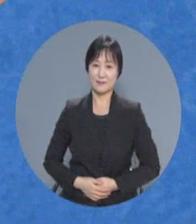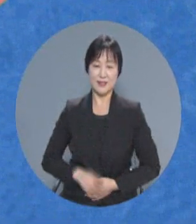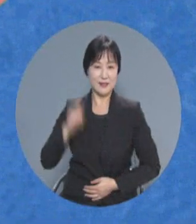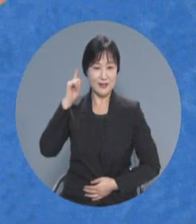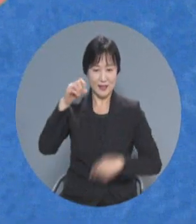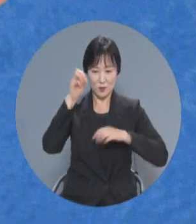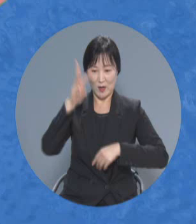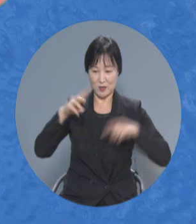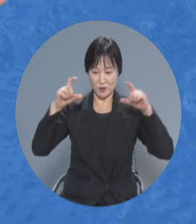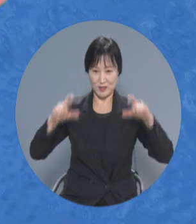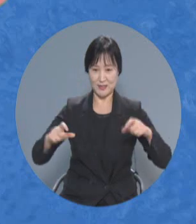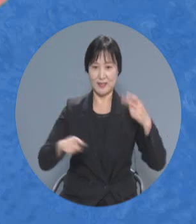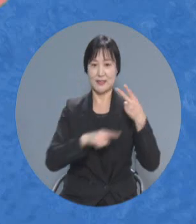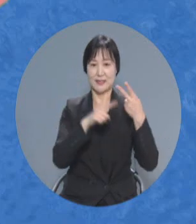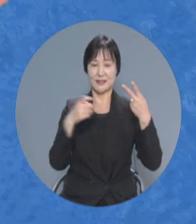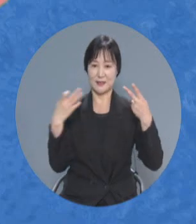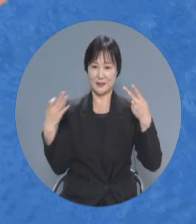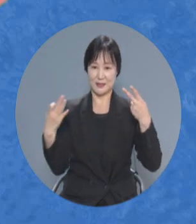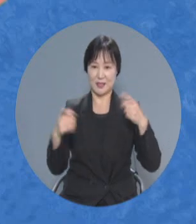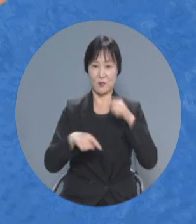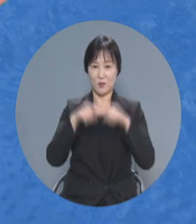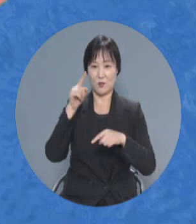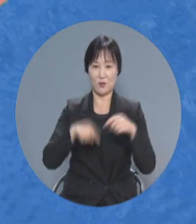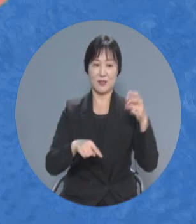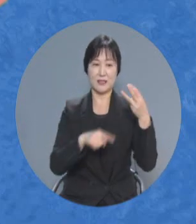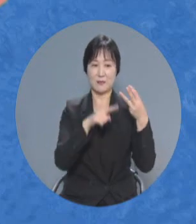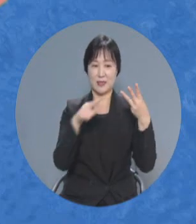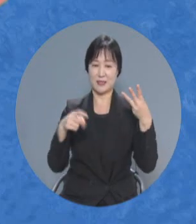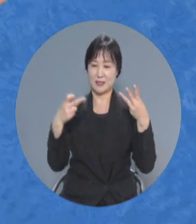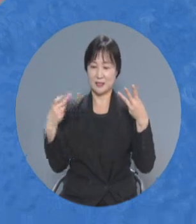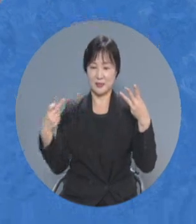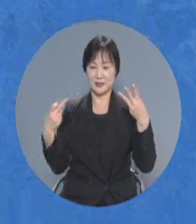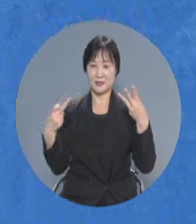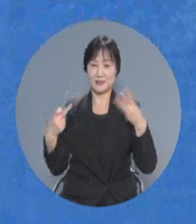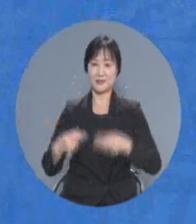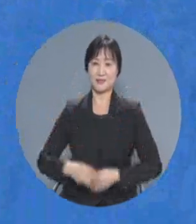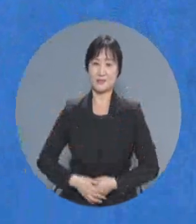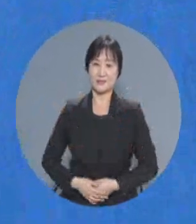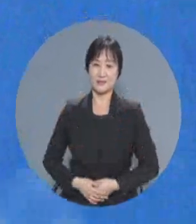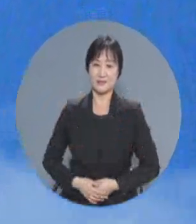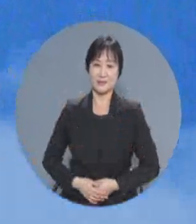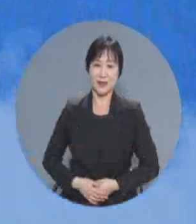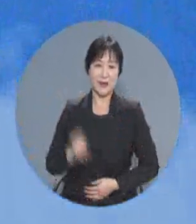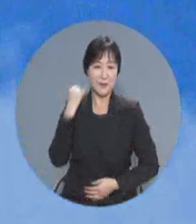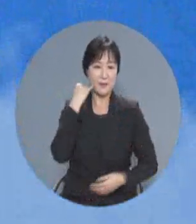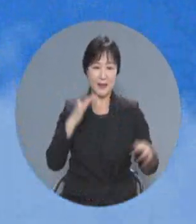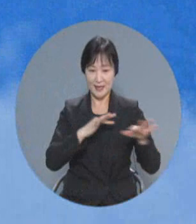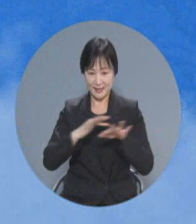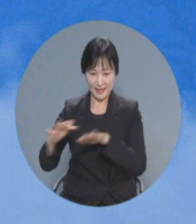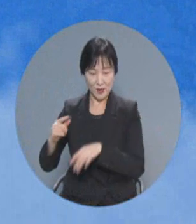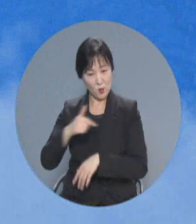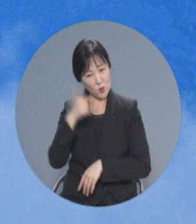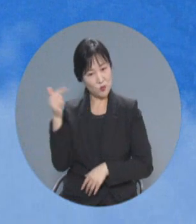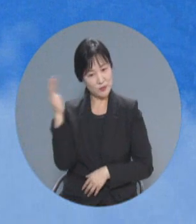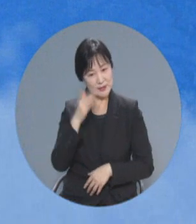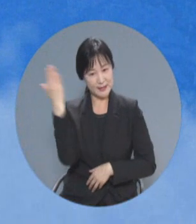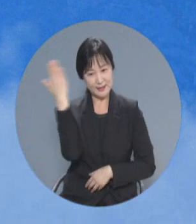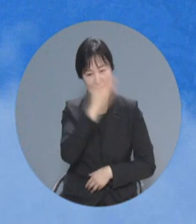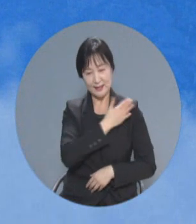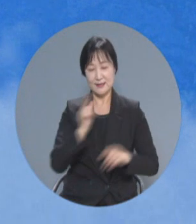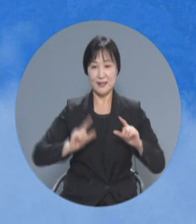내일 광주 늘 위해서 14도 못보는 산에서 12 돌을 보이겠습니다 내일 해상은 오후부터 맑은 날씨를